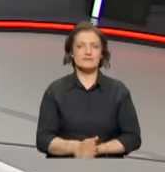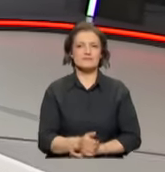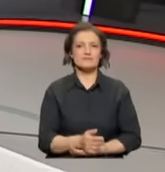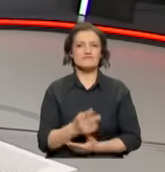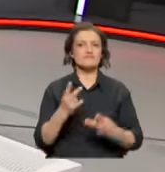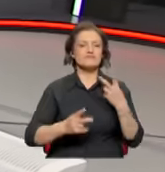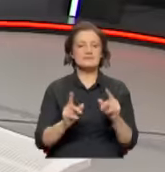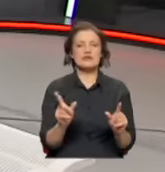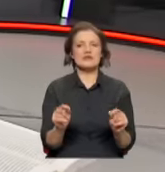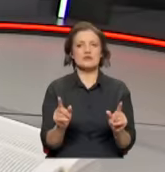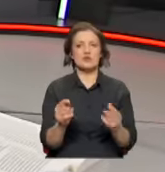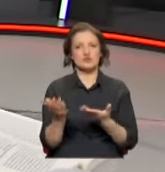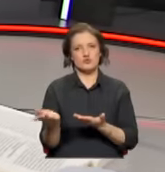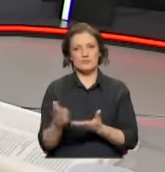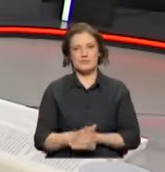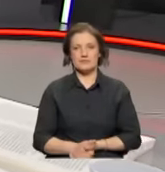Kimi zaman istakozla.